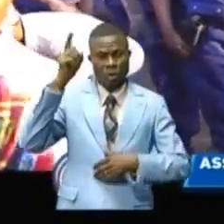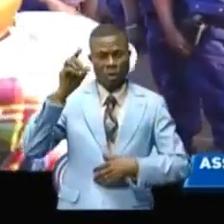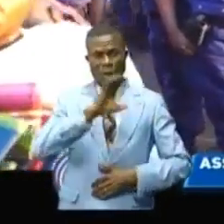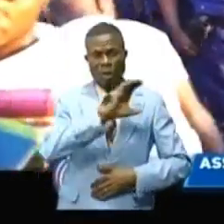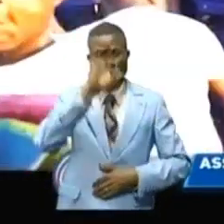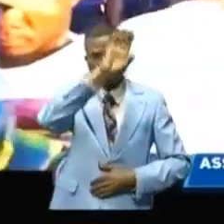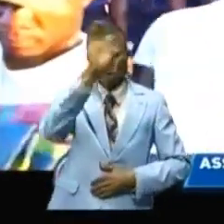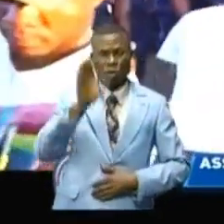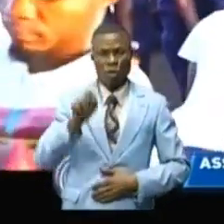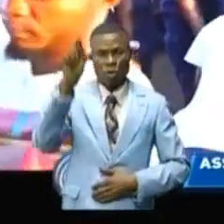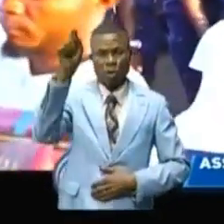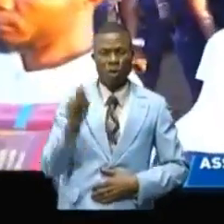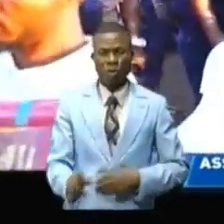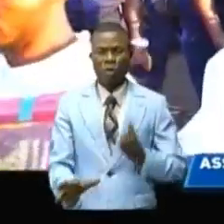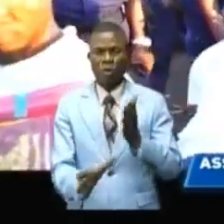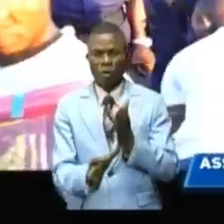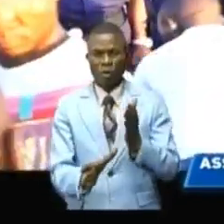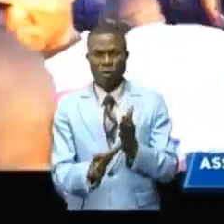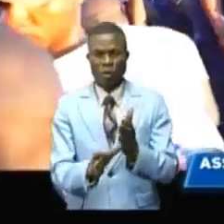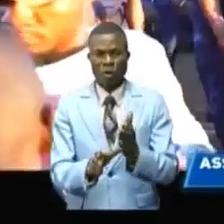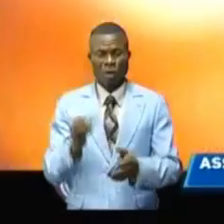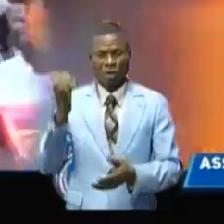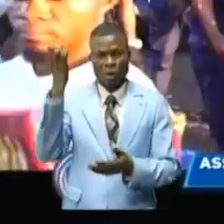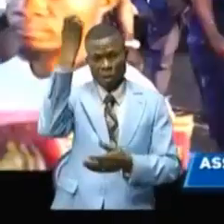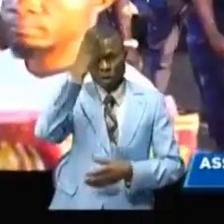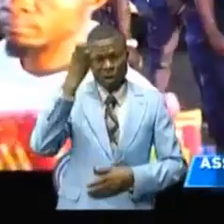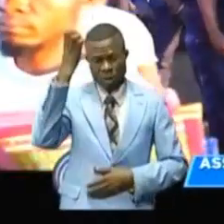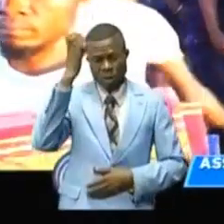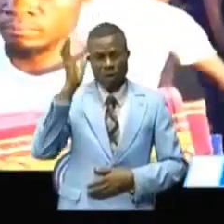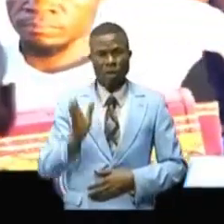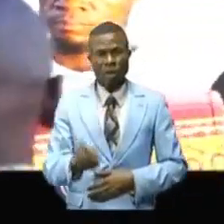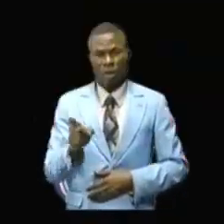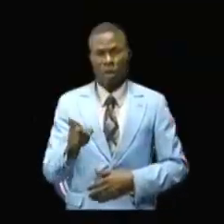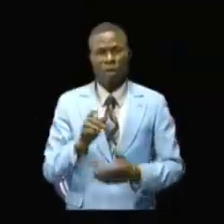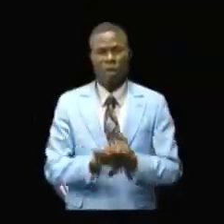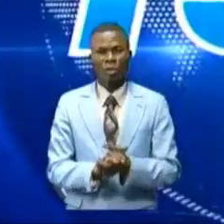commissaire divisionnaire adjoint, le général Makambo Gimba Dieudonné.